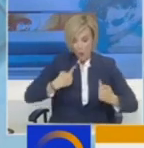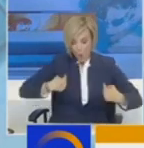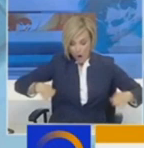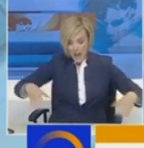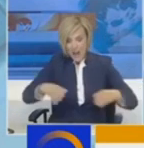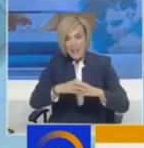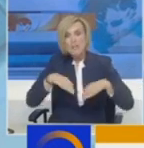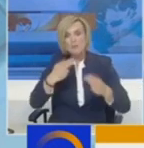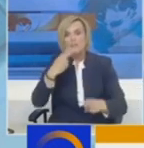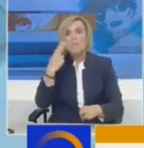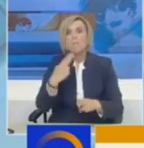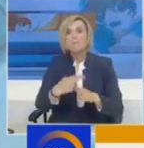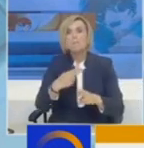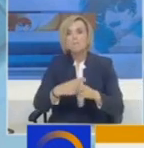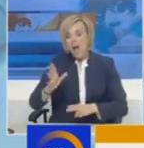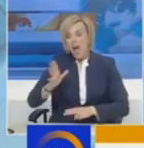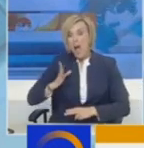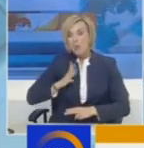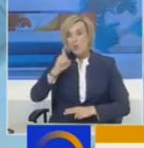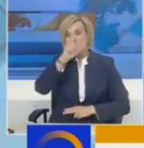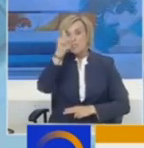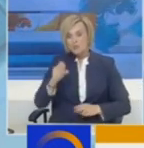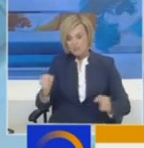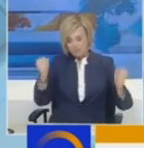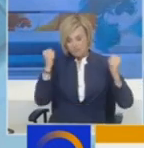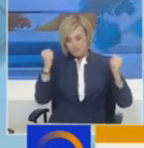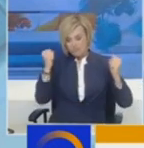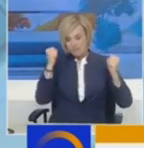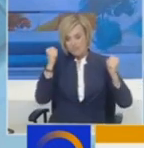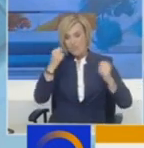πολύτιμοι. Η ανθρώπινη ζωή δεν μετριέται, ούτε υπολογίζεται σε αξία από κανέναν.